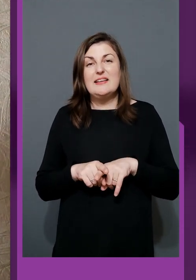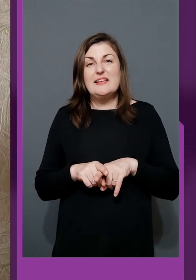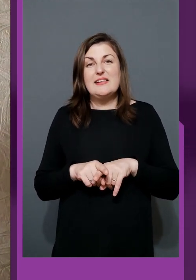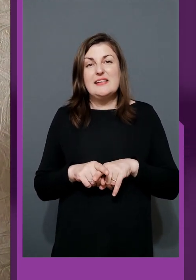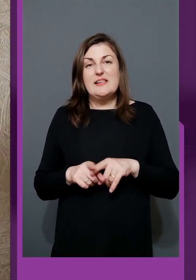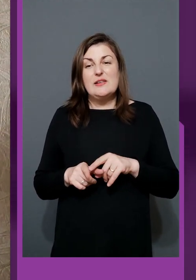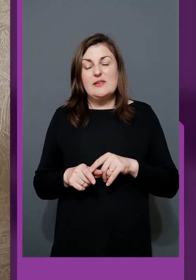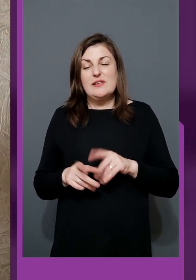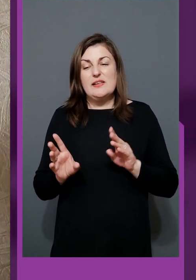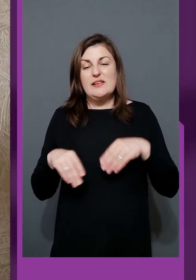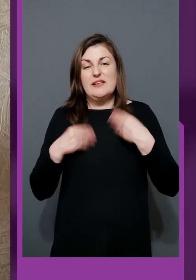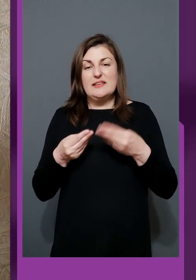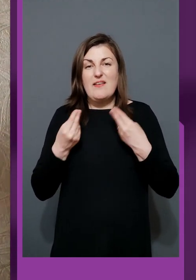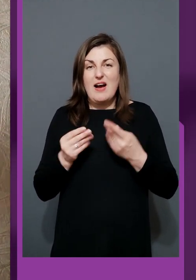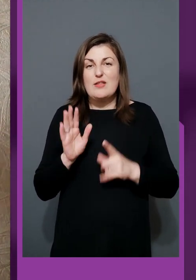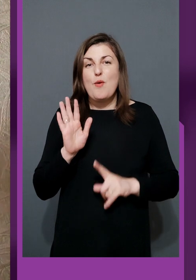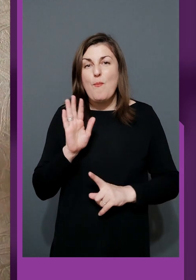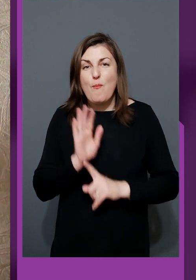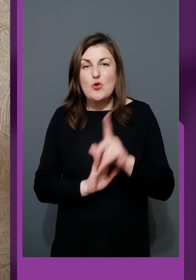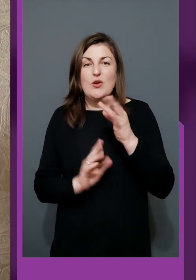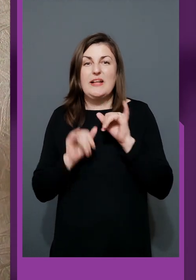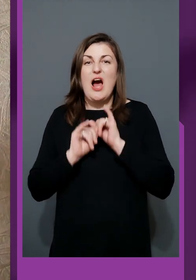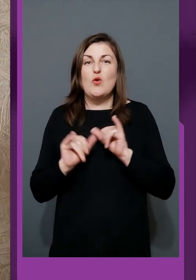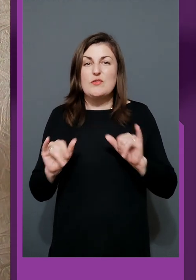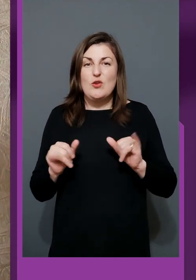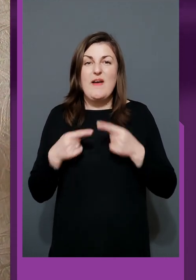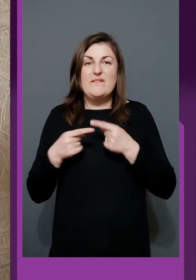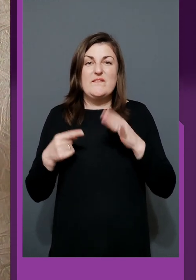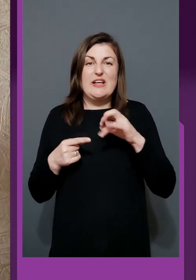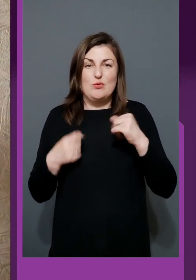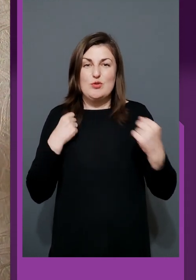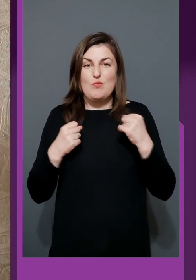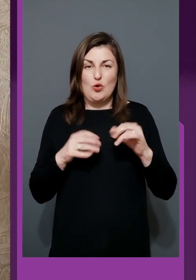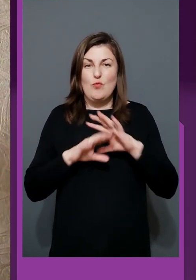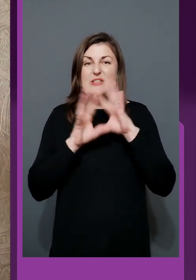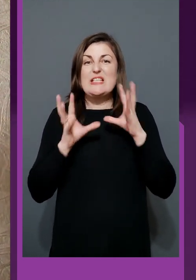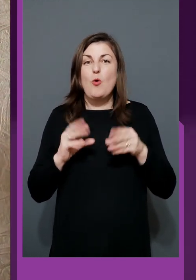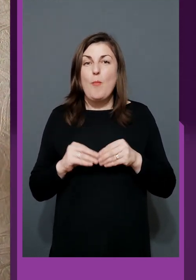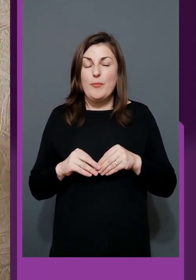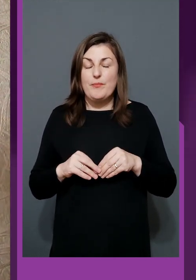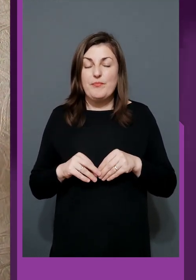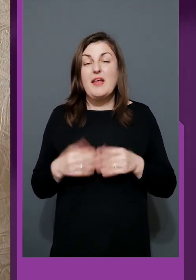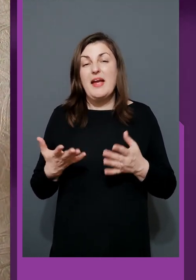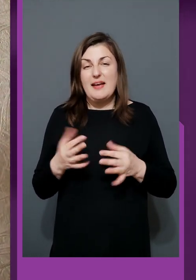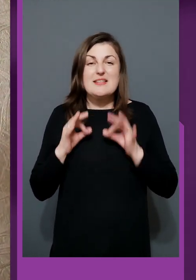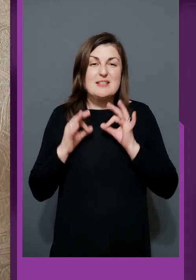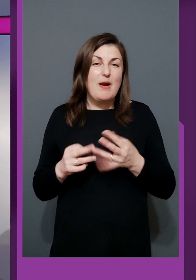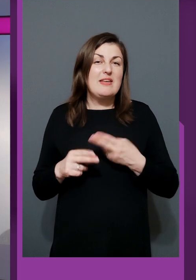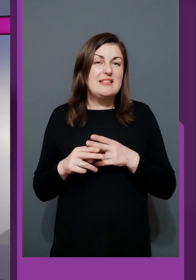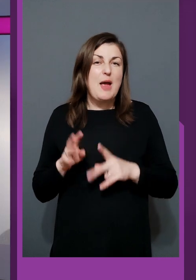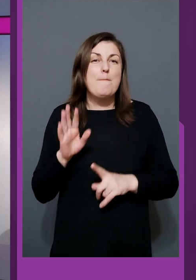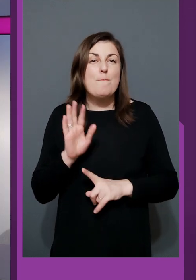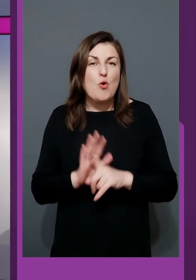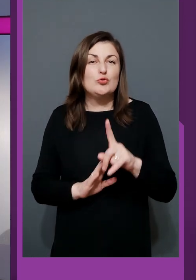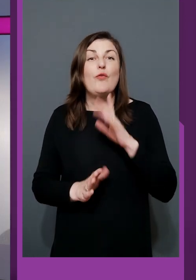е-е давати поштовх для розвитку і виду спорту в цілому Ну і справді цей